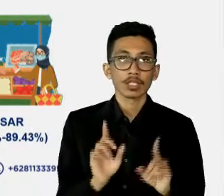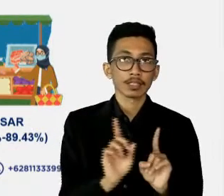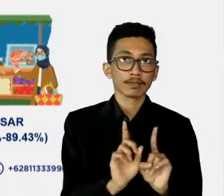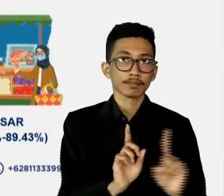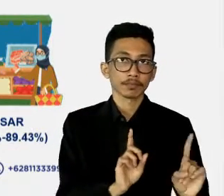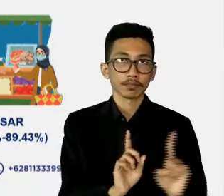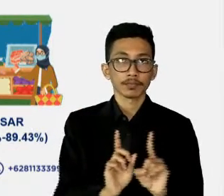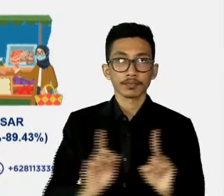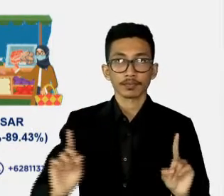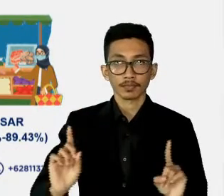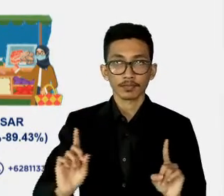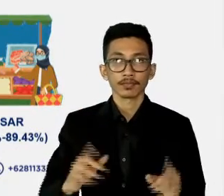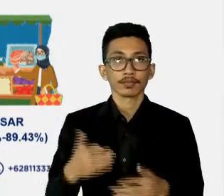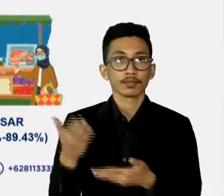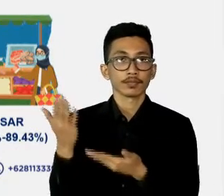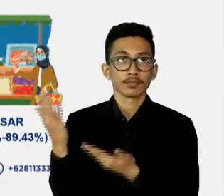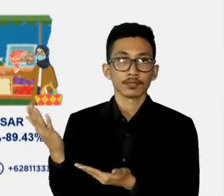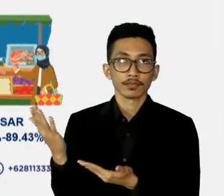sini mungkin kita lihat angkanya